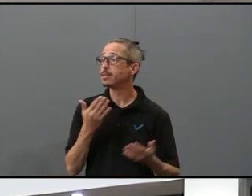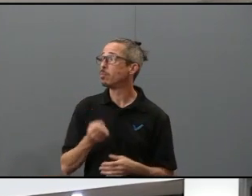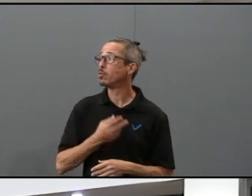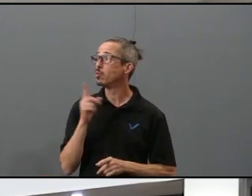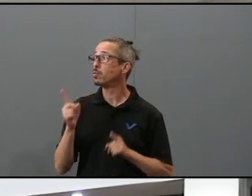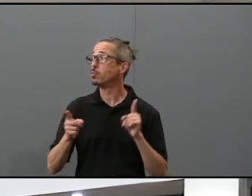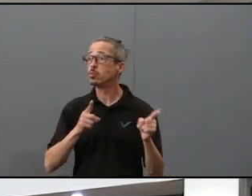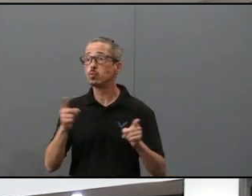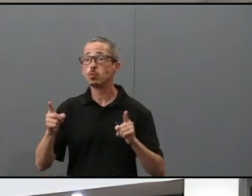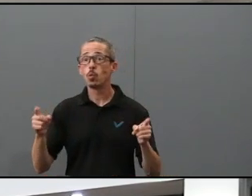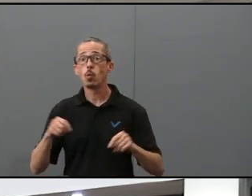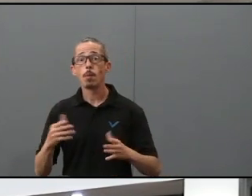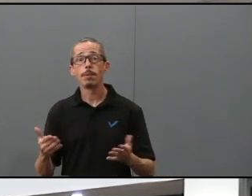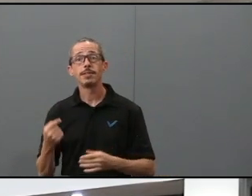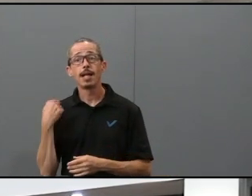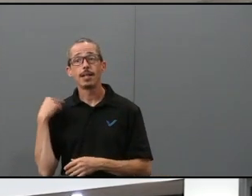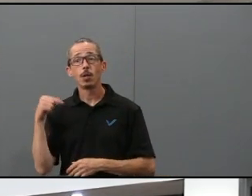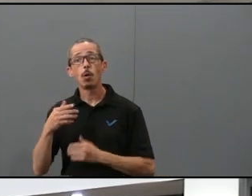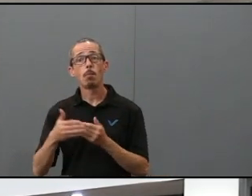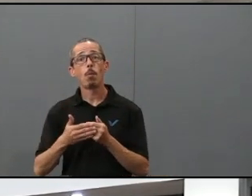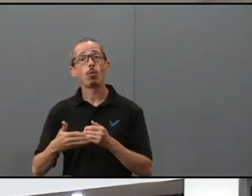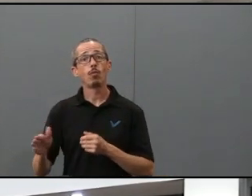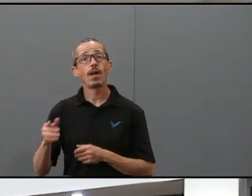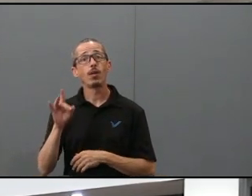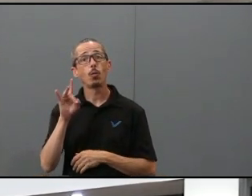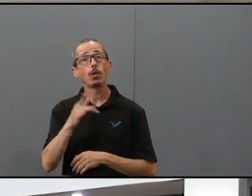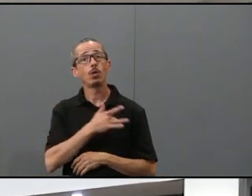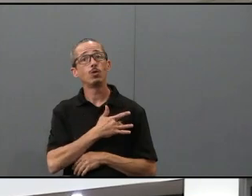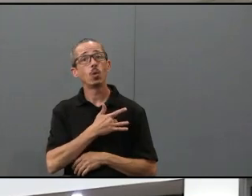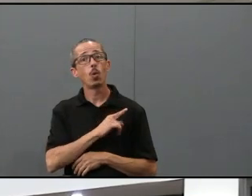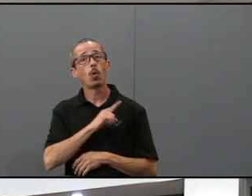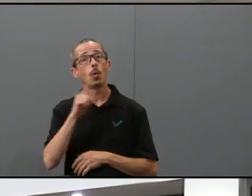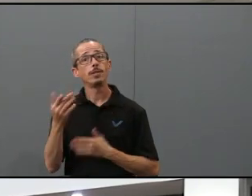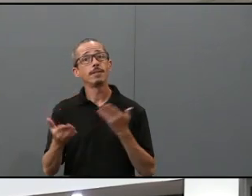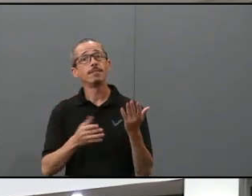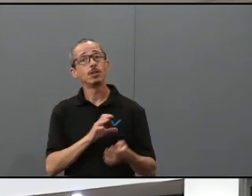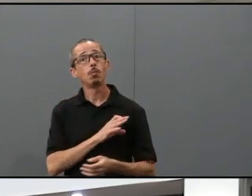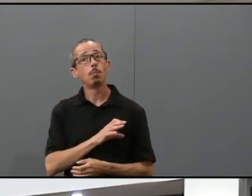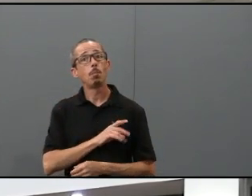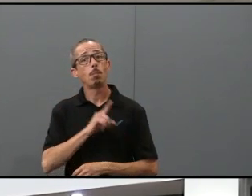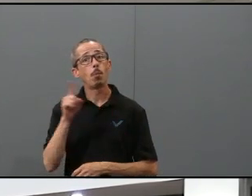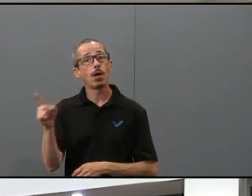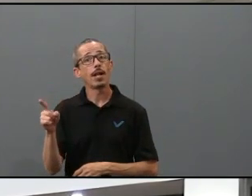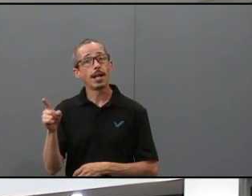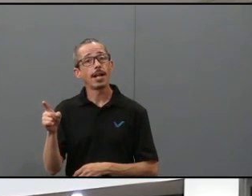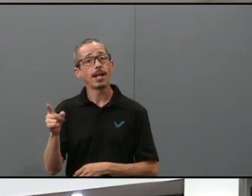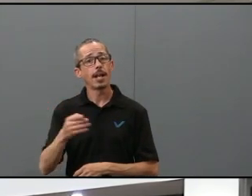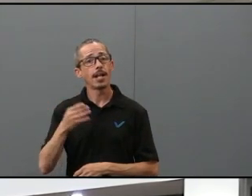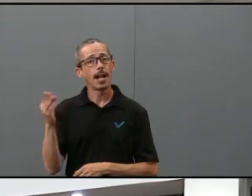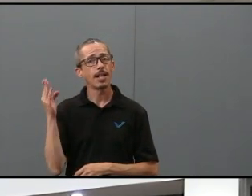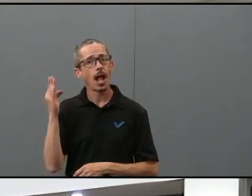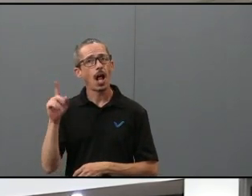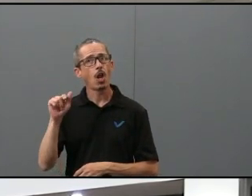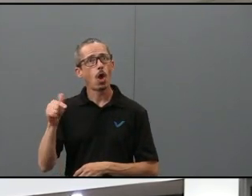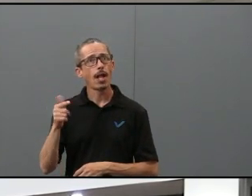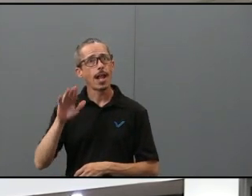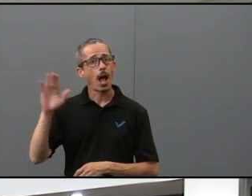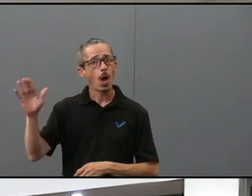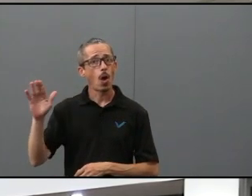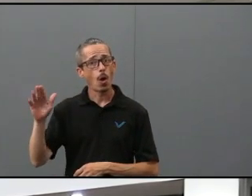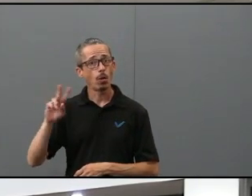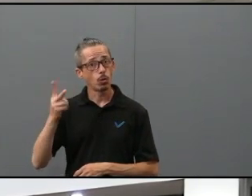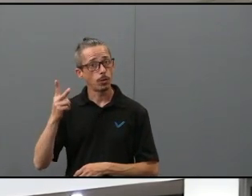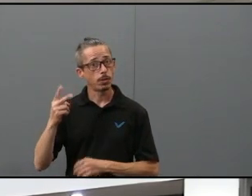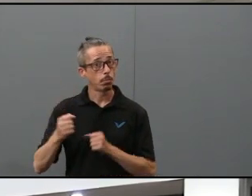d'entre vous avvez été présents pour la porte ouverte du 8 juin dernier au service de police dans le côté de de le gardard c'est notre